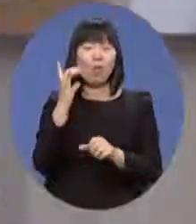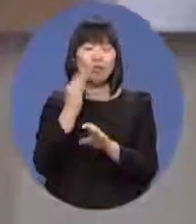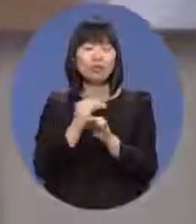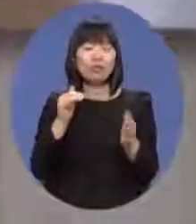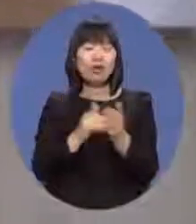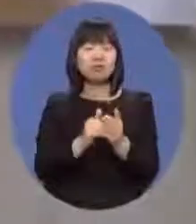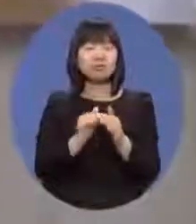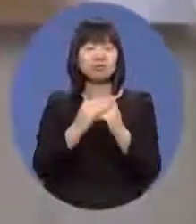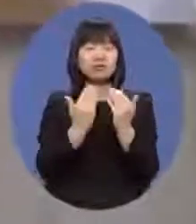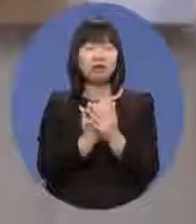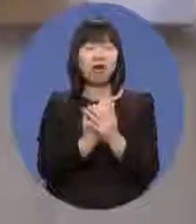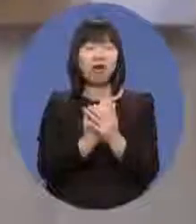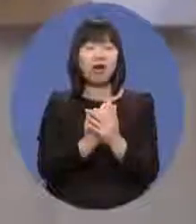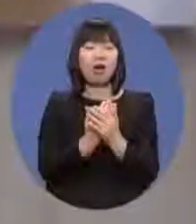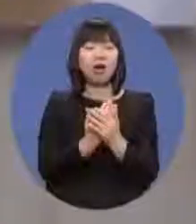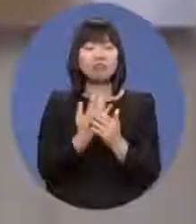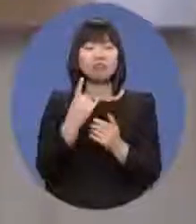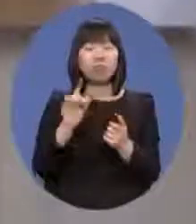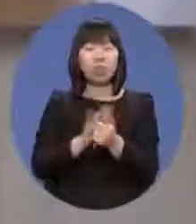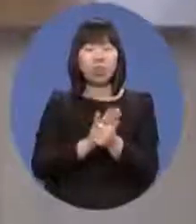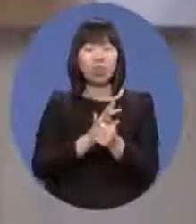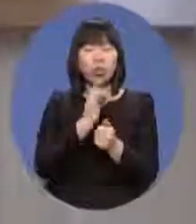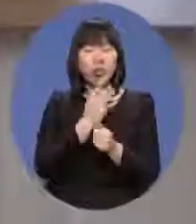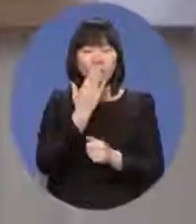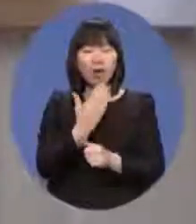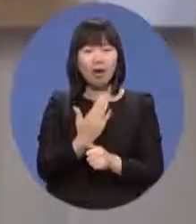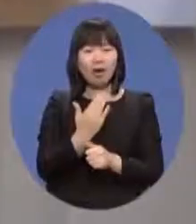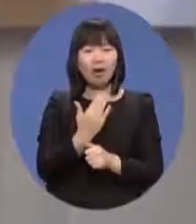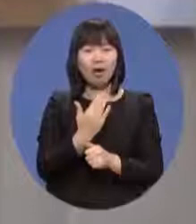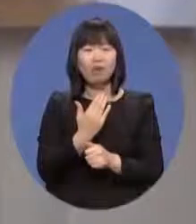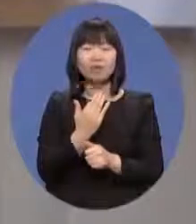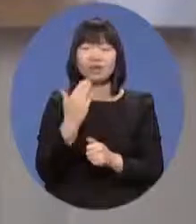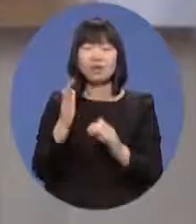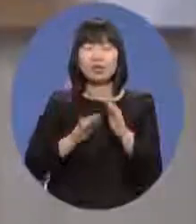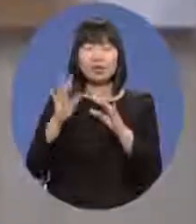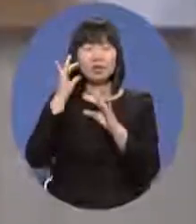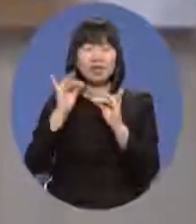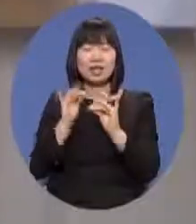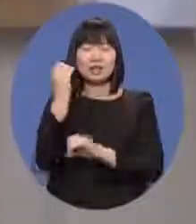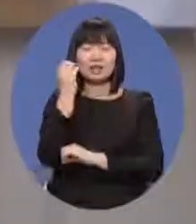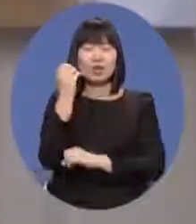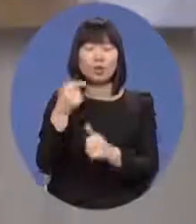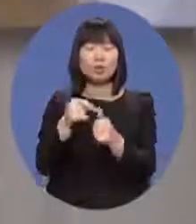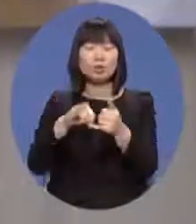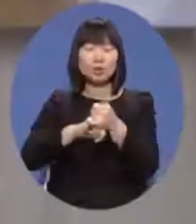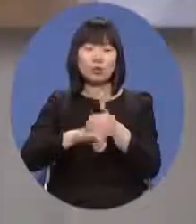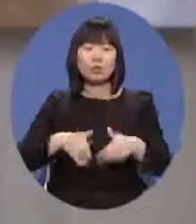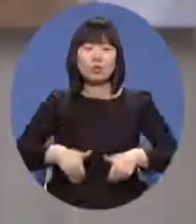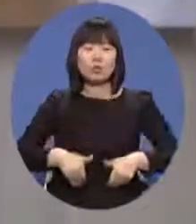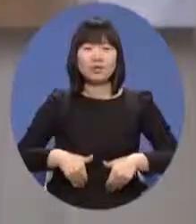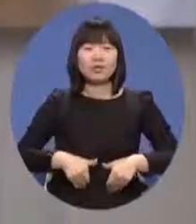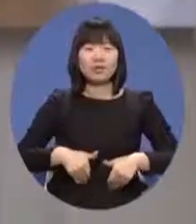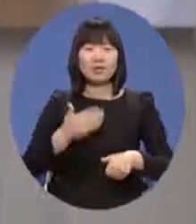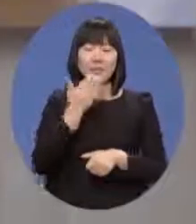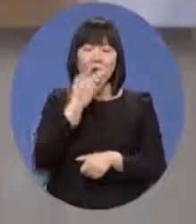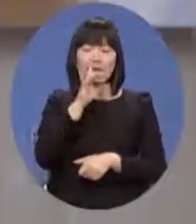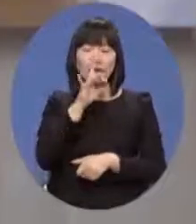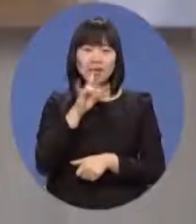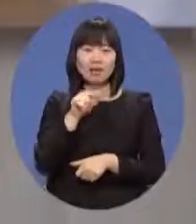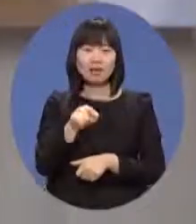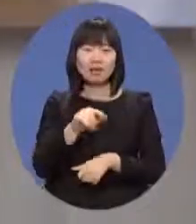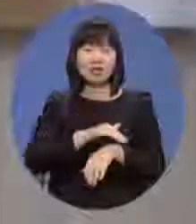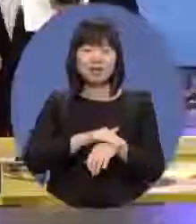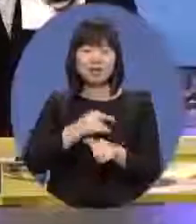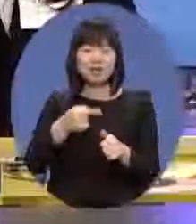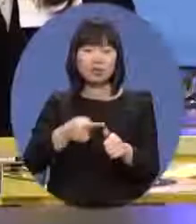다 받아주기만 해요? 이런 얘기하십니다. 그렇지 않습니다. 공감을 기초로 한 훈육이 반드시 있어야 됩니다. 되는 것과 안 되는 것을